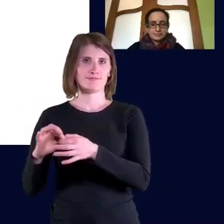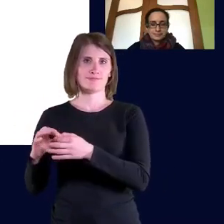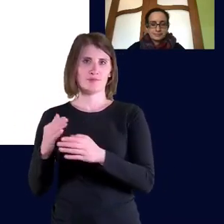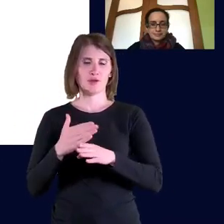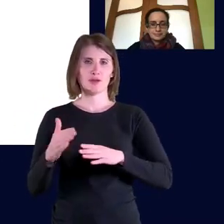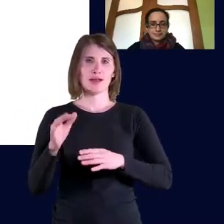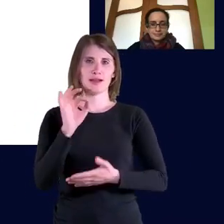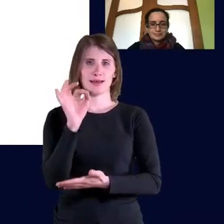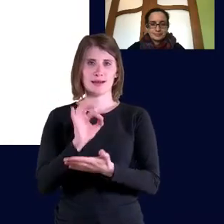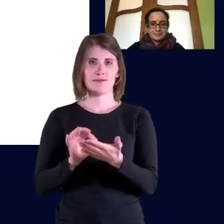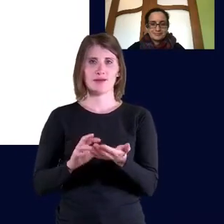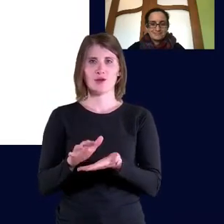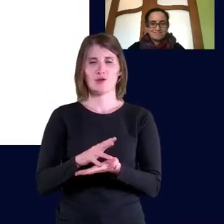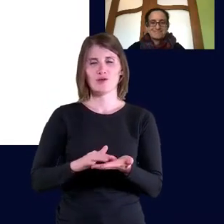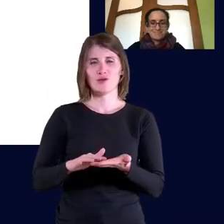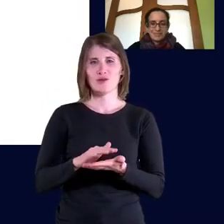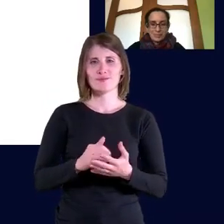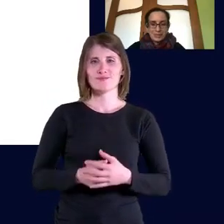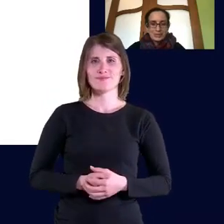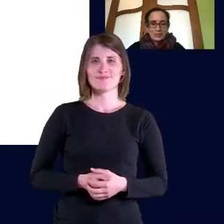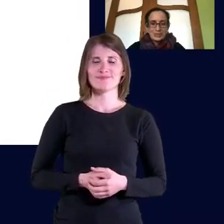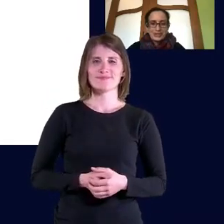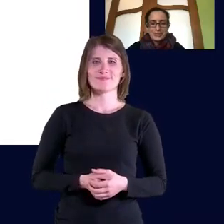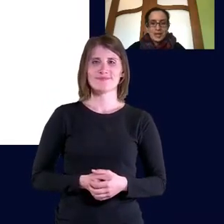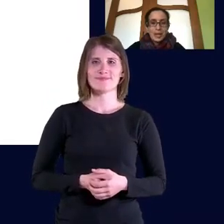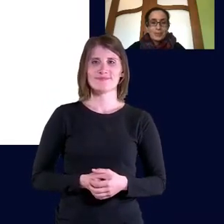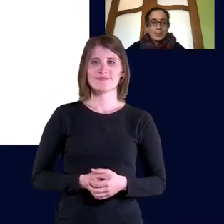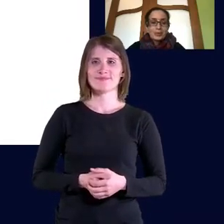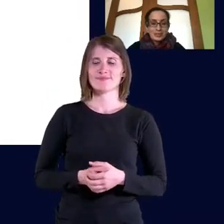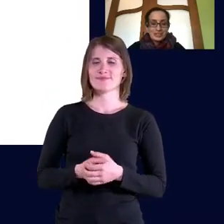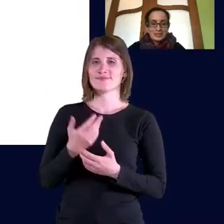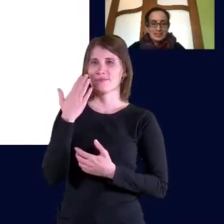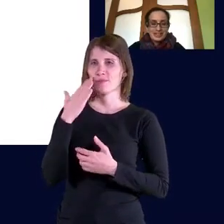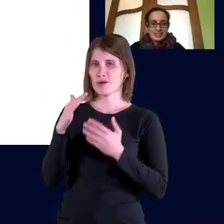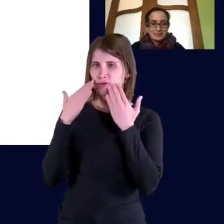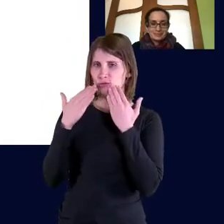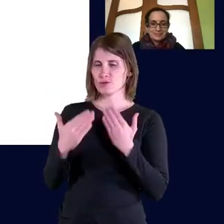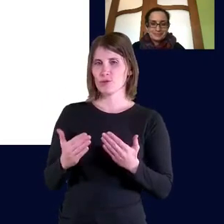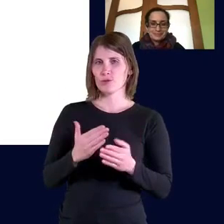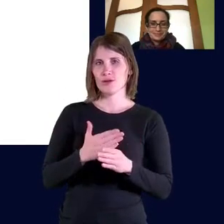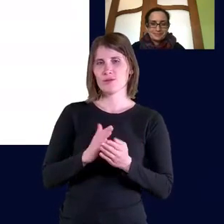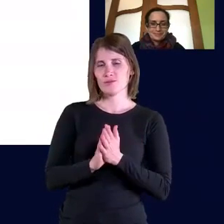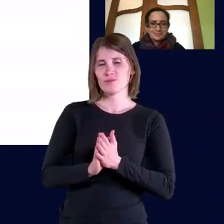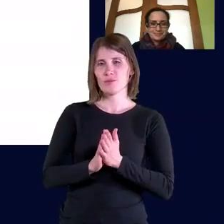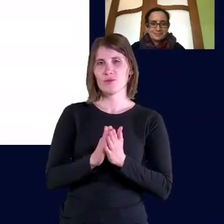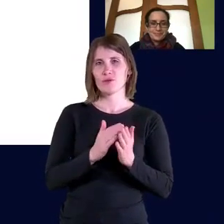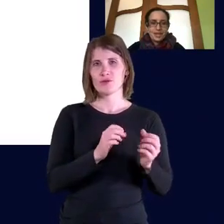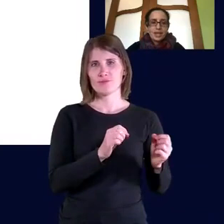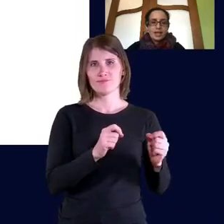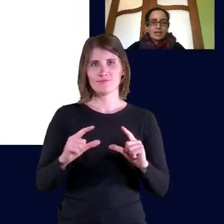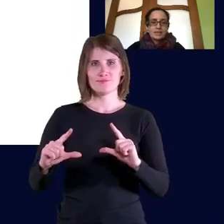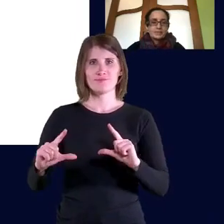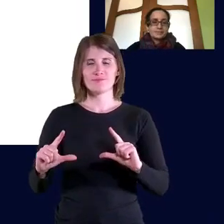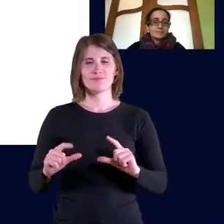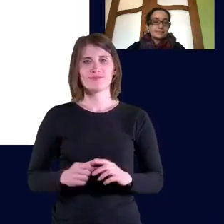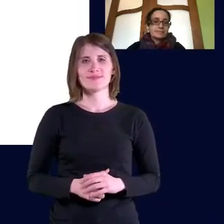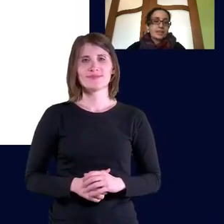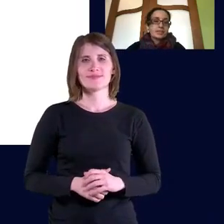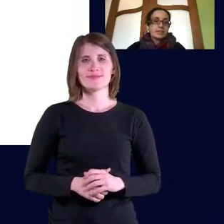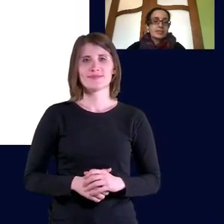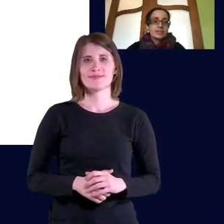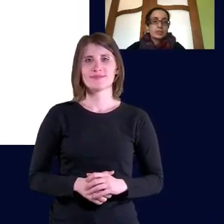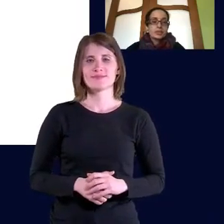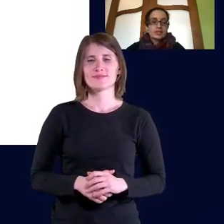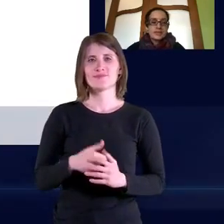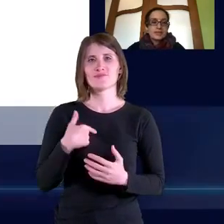grafiki dotykowej Bardzo dziękuję Poproszę następny slajd h&m